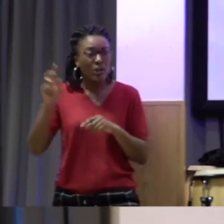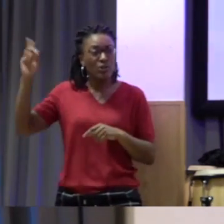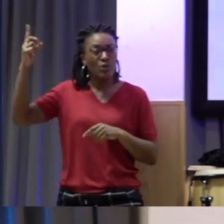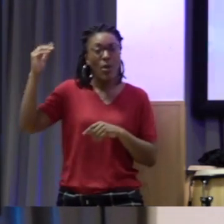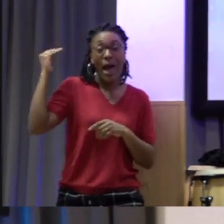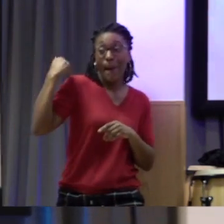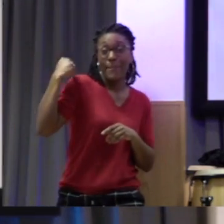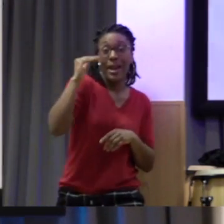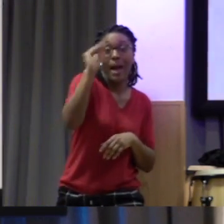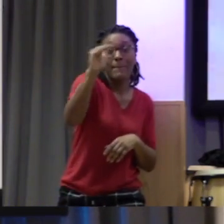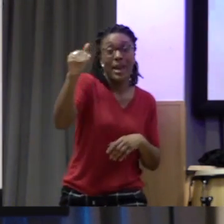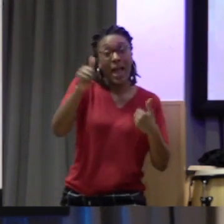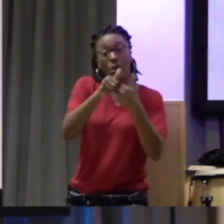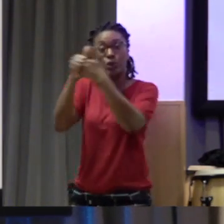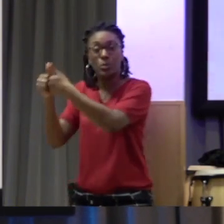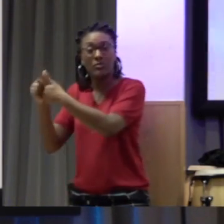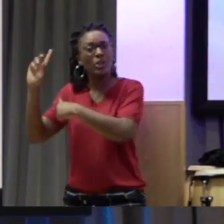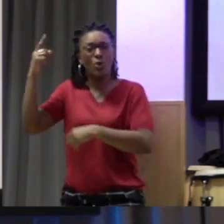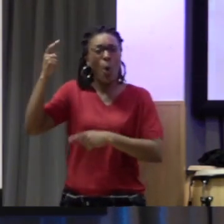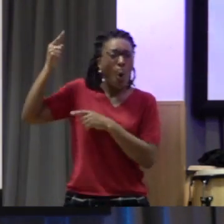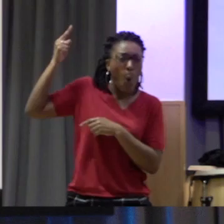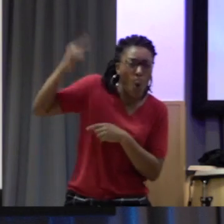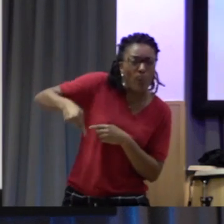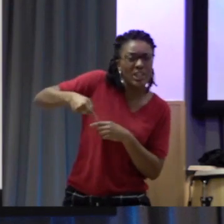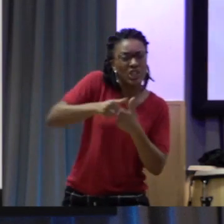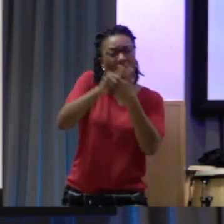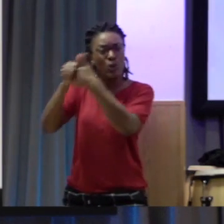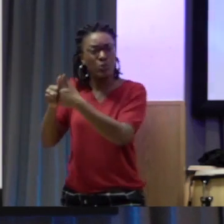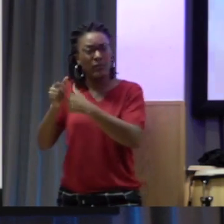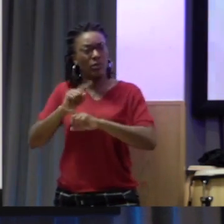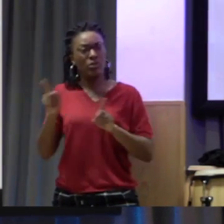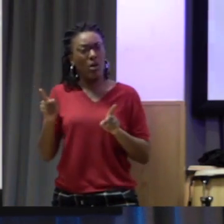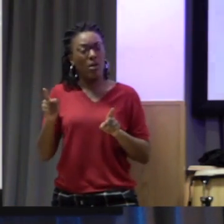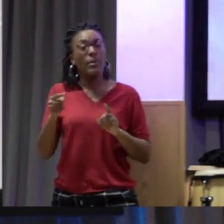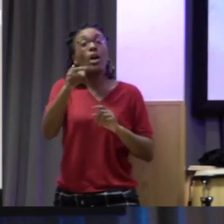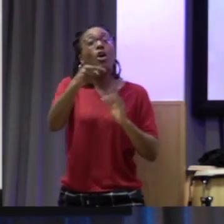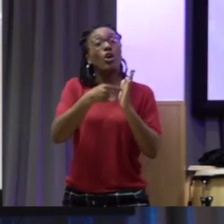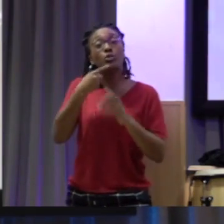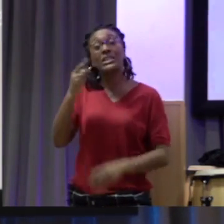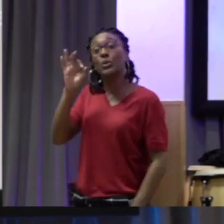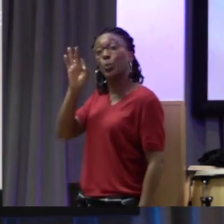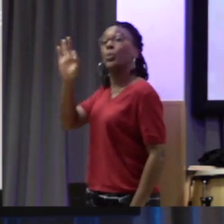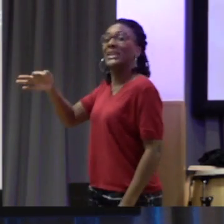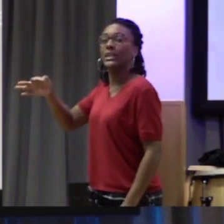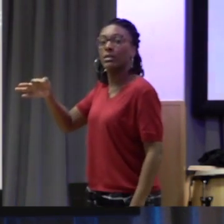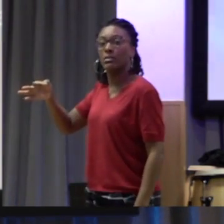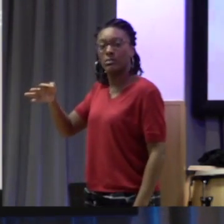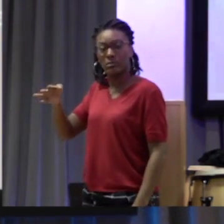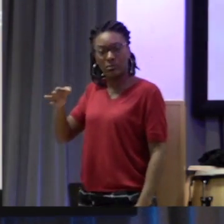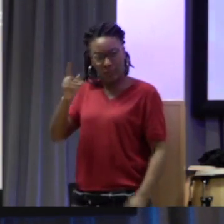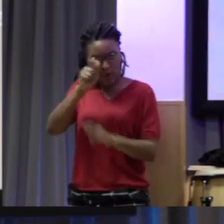mais il ne nous oblige pas à le suivre. Alors lorsque vous dites oui à l'appel du Seigneur, respectez donc cet appel.